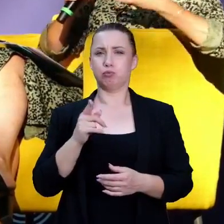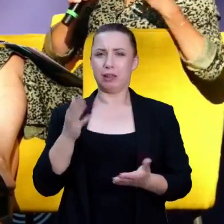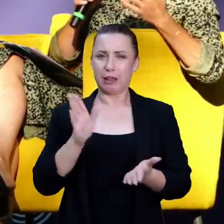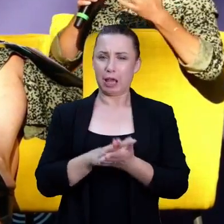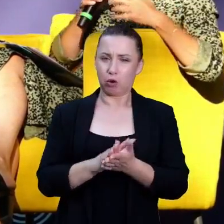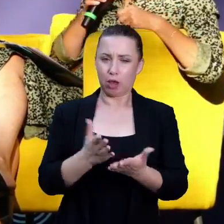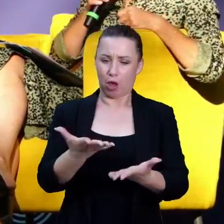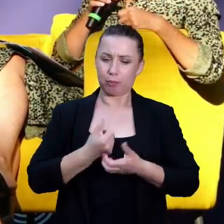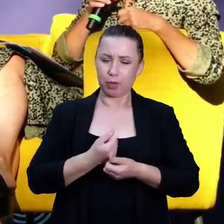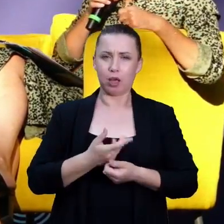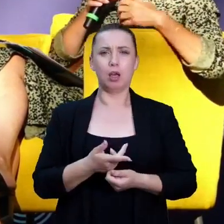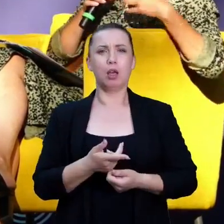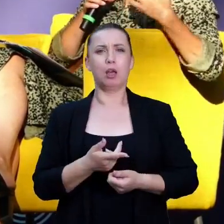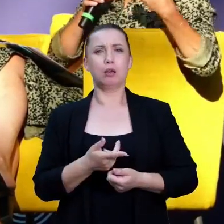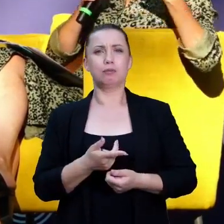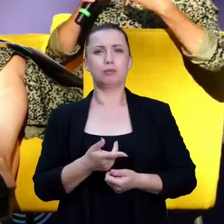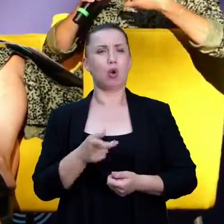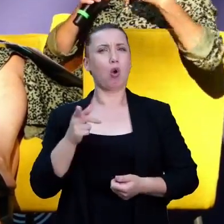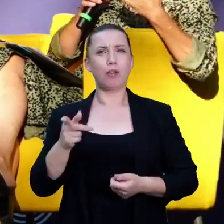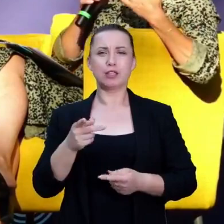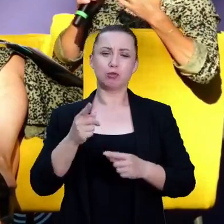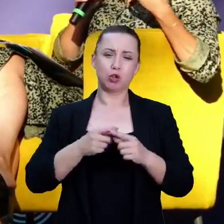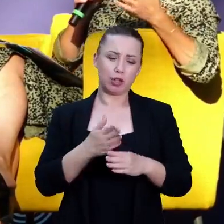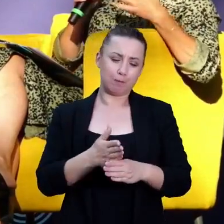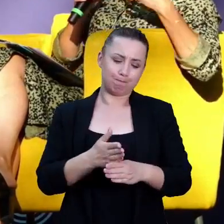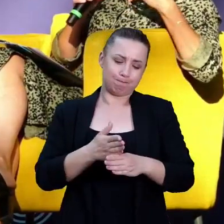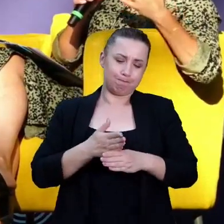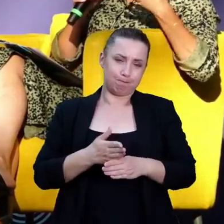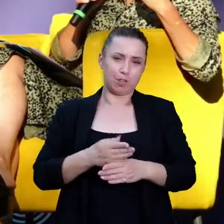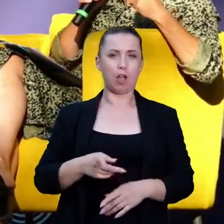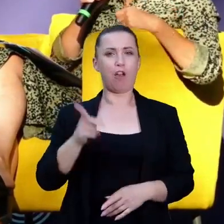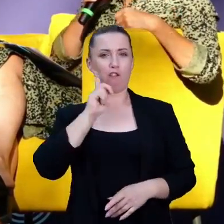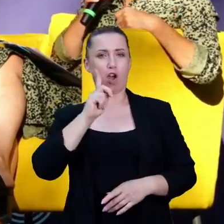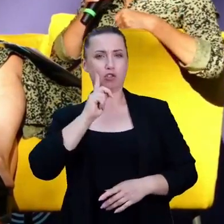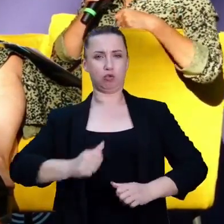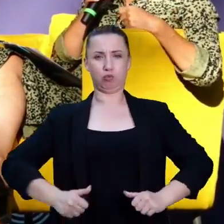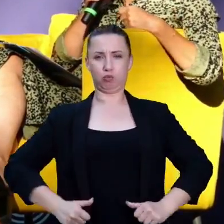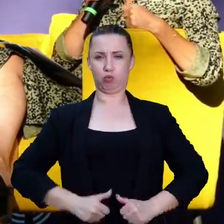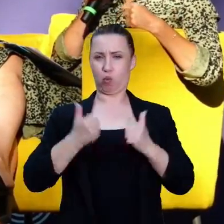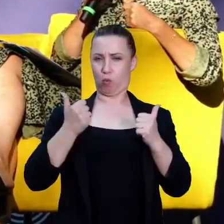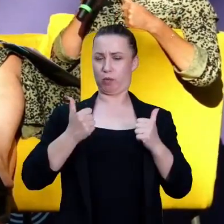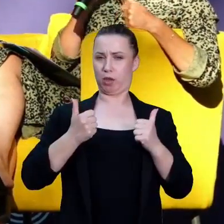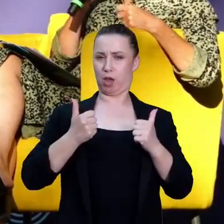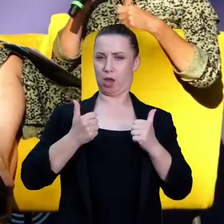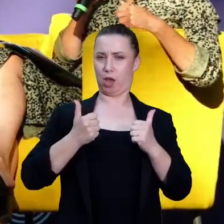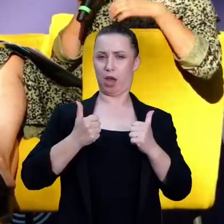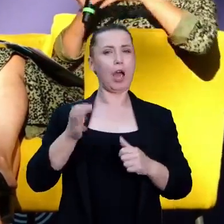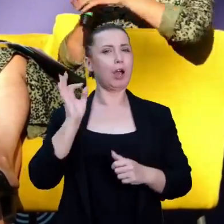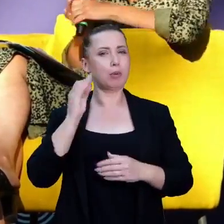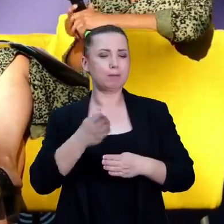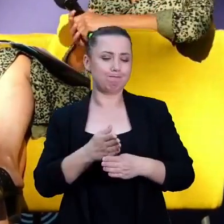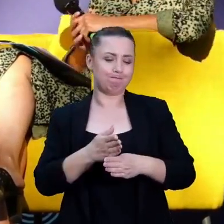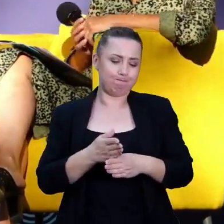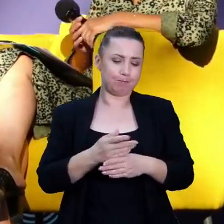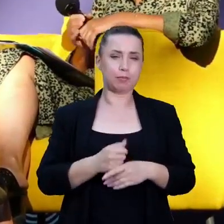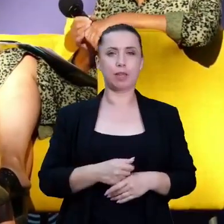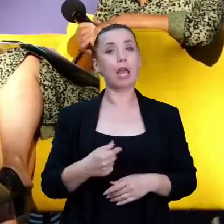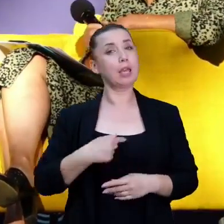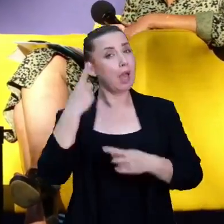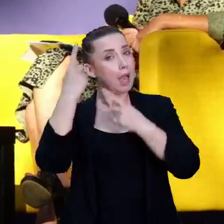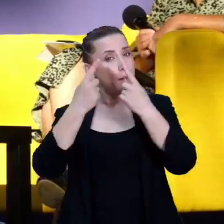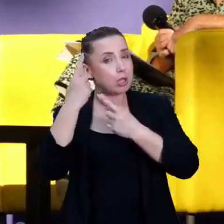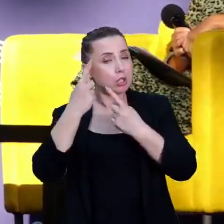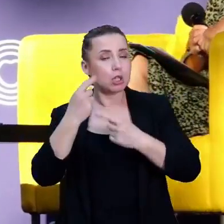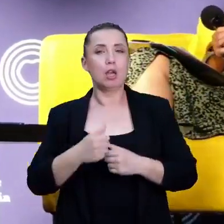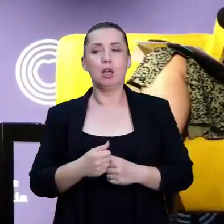tak zadowolone może jak mężczyźni, którzy z dumą wychodzą i stają do odznaczenia. No ja myślę, że to